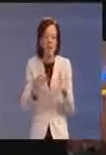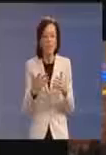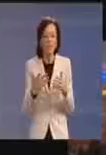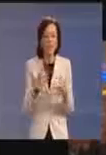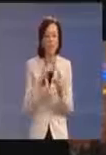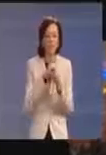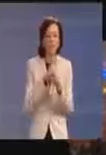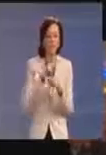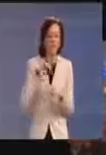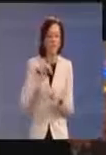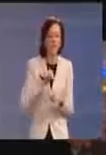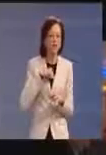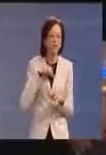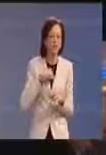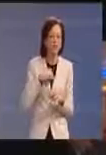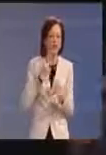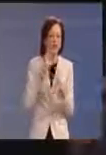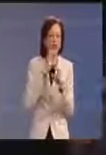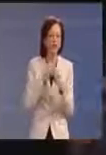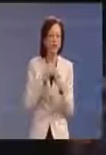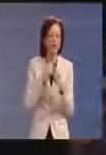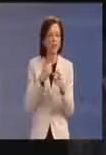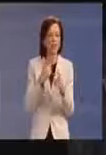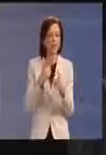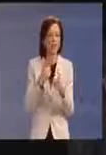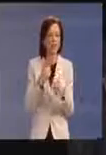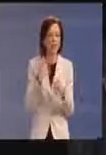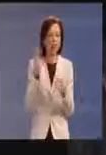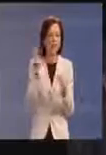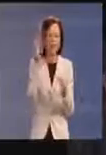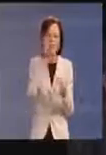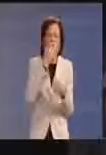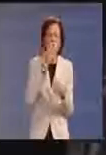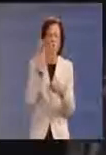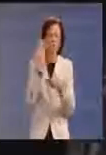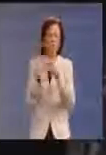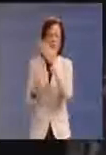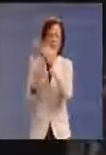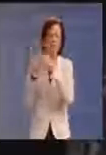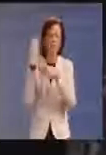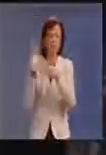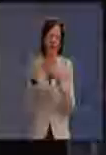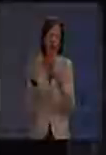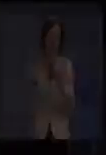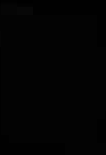österreichische Seele, das österreichische Moment, ich möchte sagen, die österreichische Tragödie gewissermaßen.